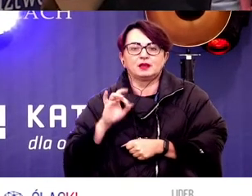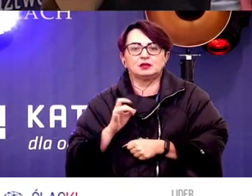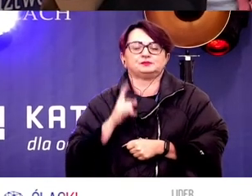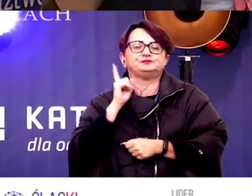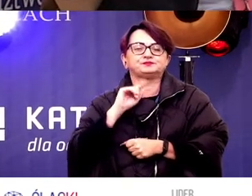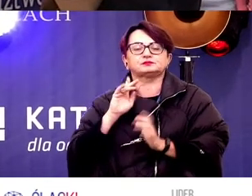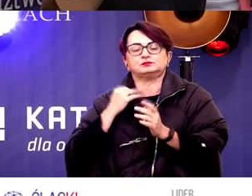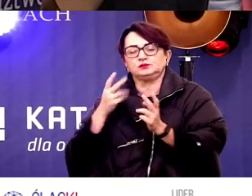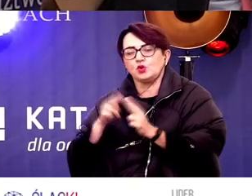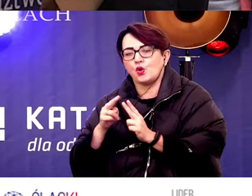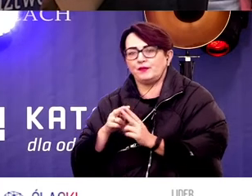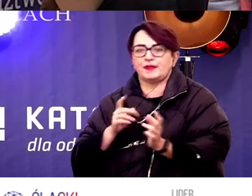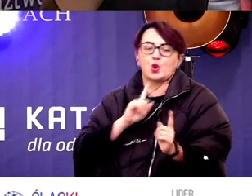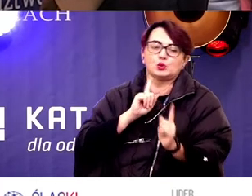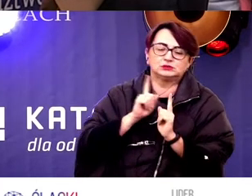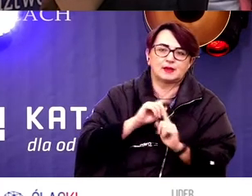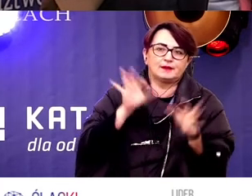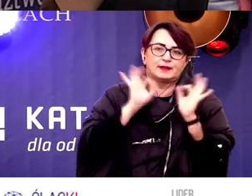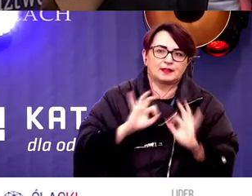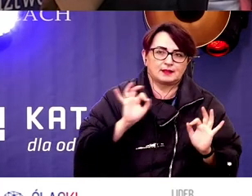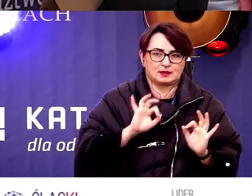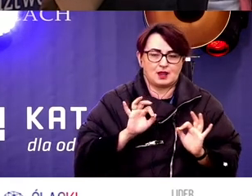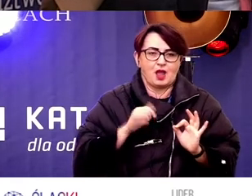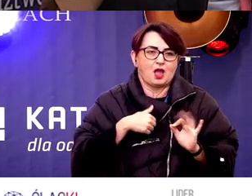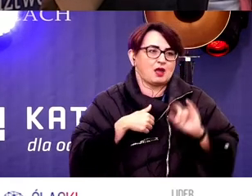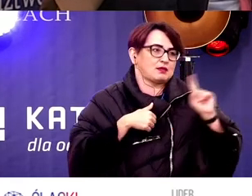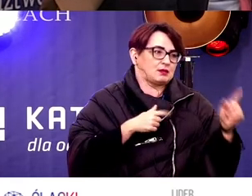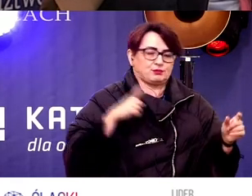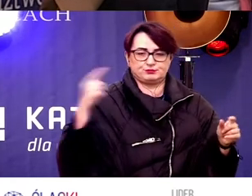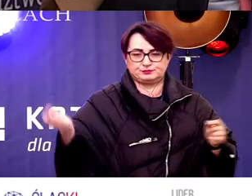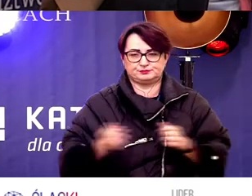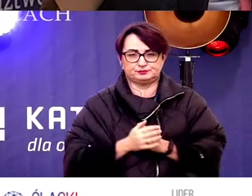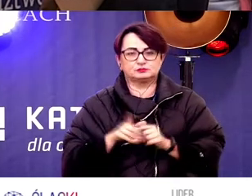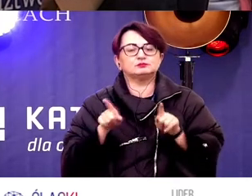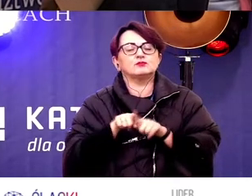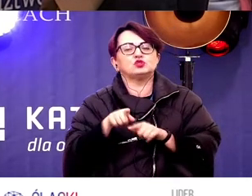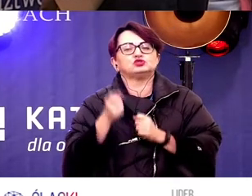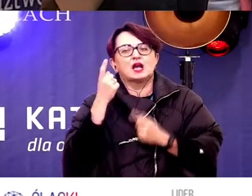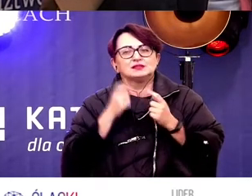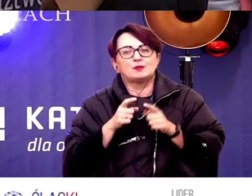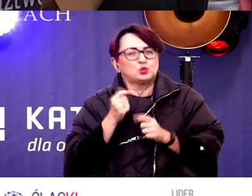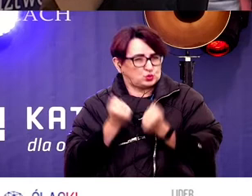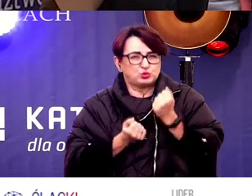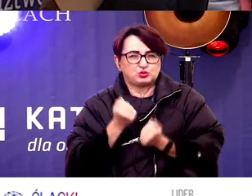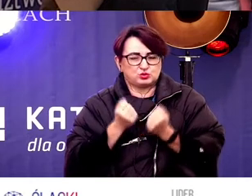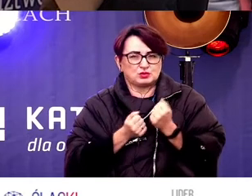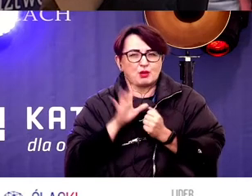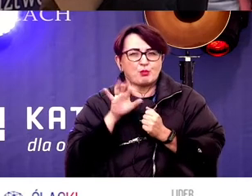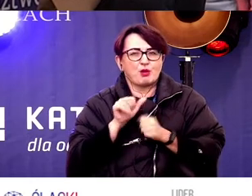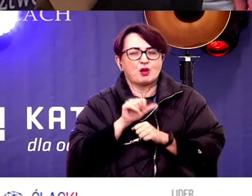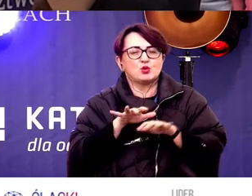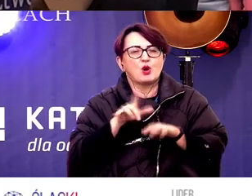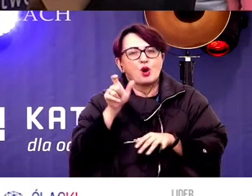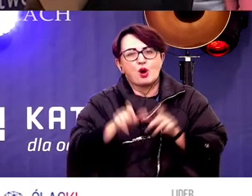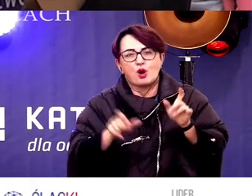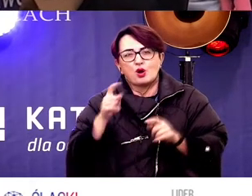nawiązywanie kontaktów, czy podtrzymywanie ich. I ponadto to jest czasami o tyle trudne, że jest gro rozmówców